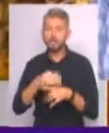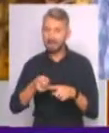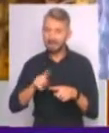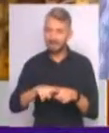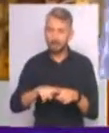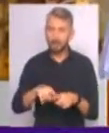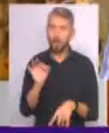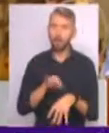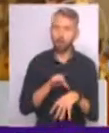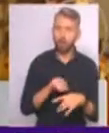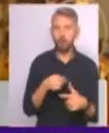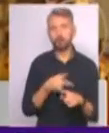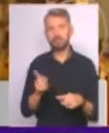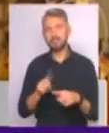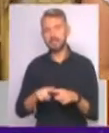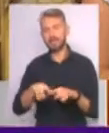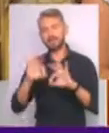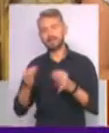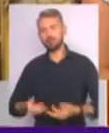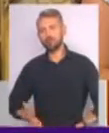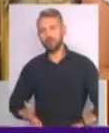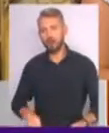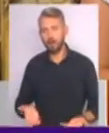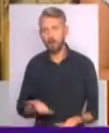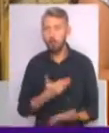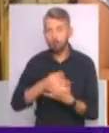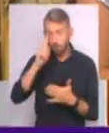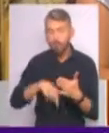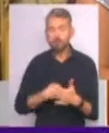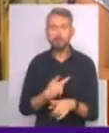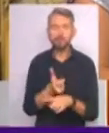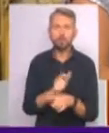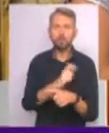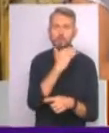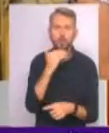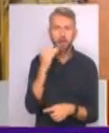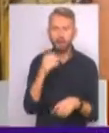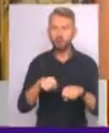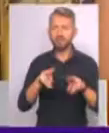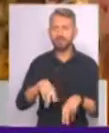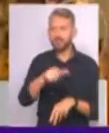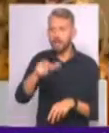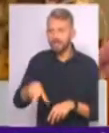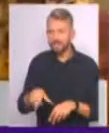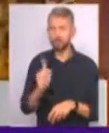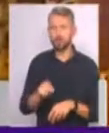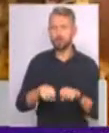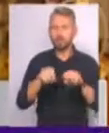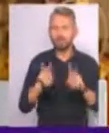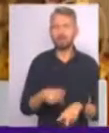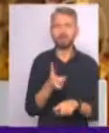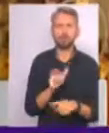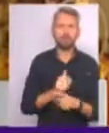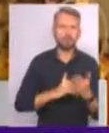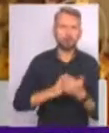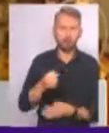хвороба чи це стиль життя? І от повірте мені, дуже багато спеціалістів, причому спеціалістів дуже